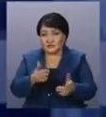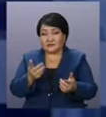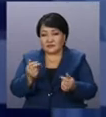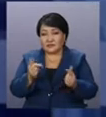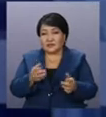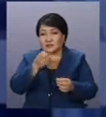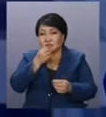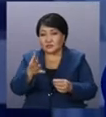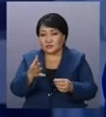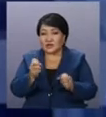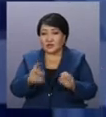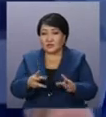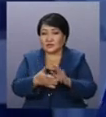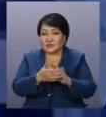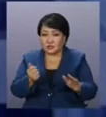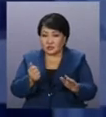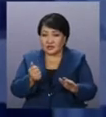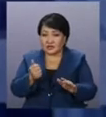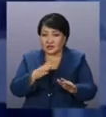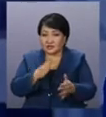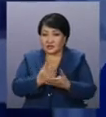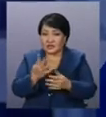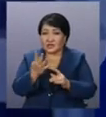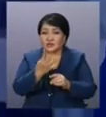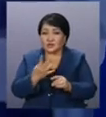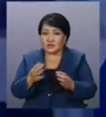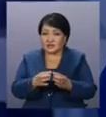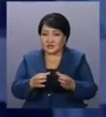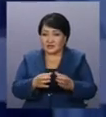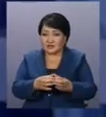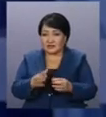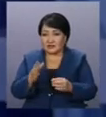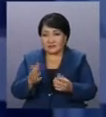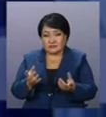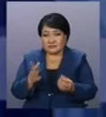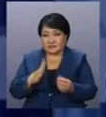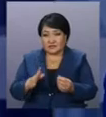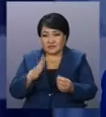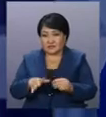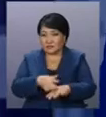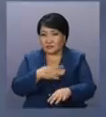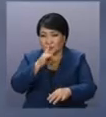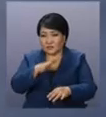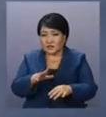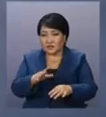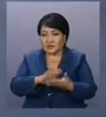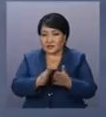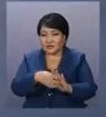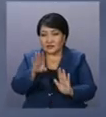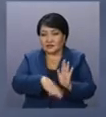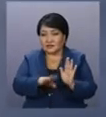қауіпті шақыртуларда жүрген кезде, жаңағы төртінші санаттағылар күтіп қалмай ма науқастар, олардың жағдайы нашарлап кетпей ма? Төртінші